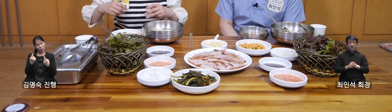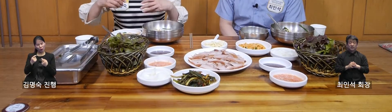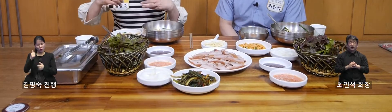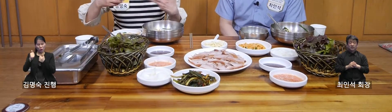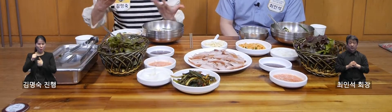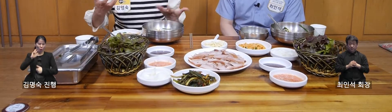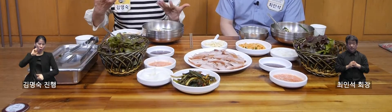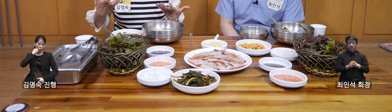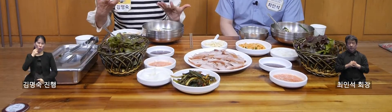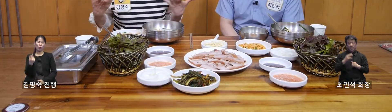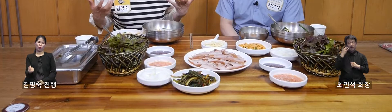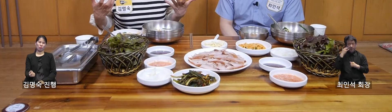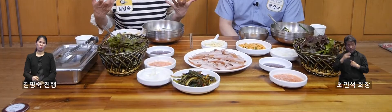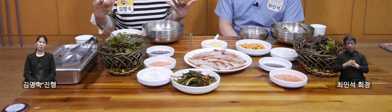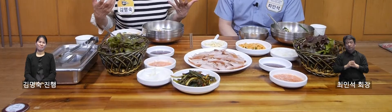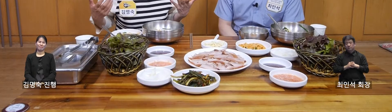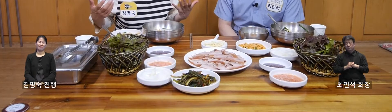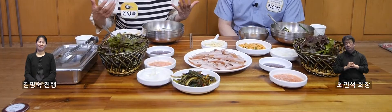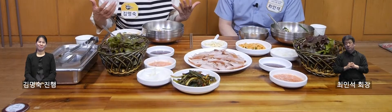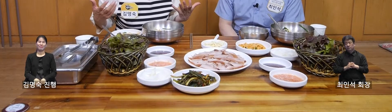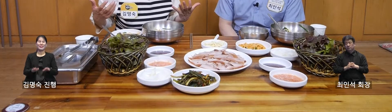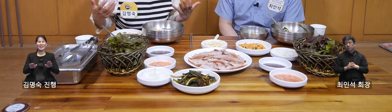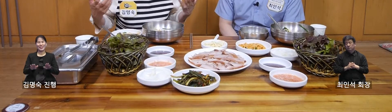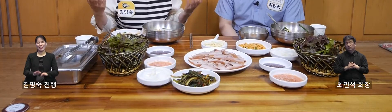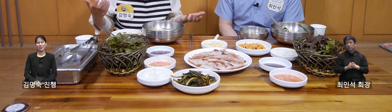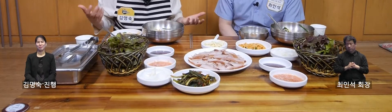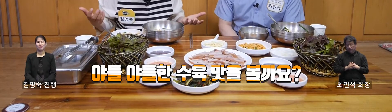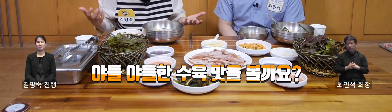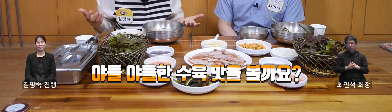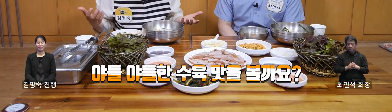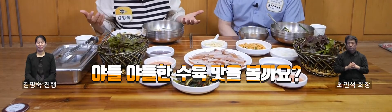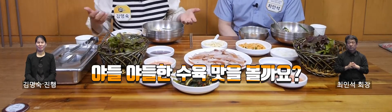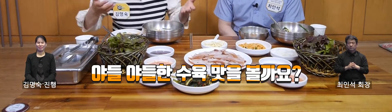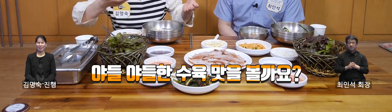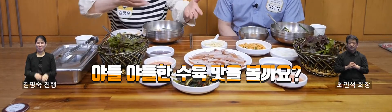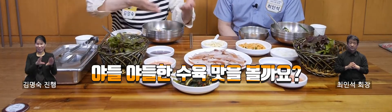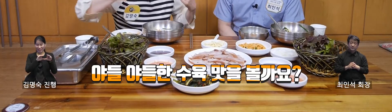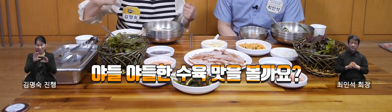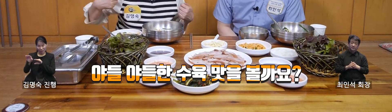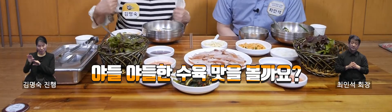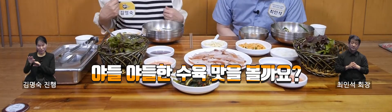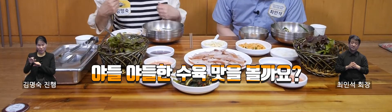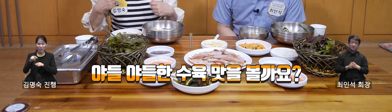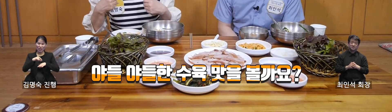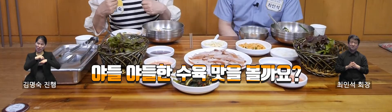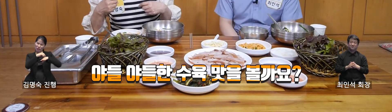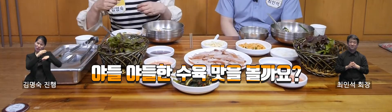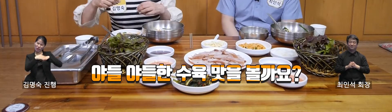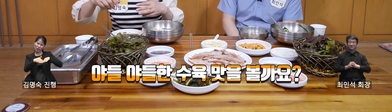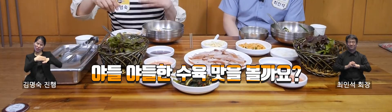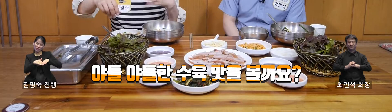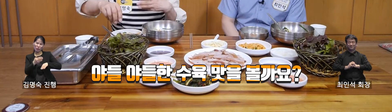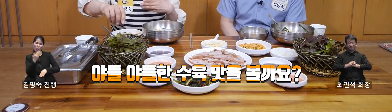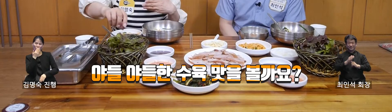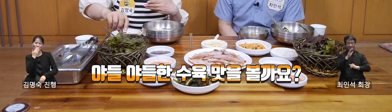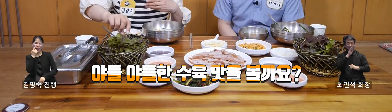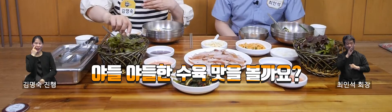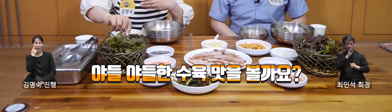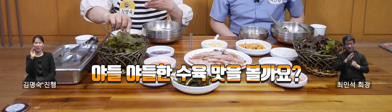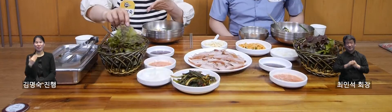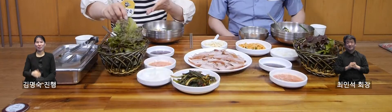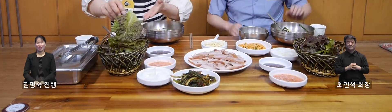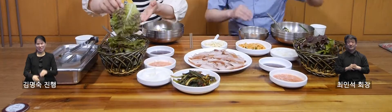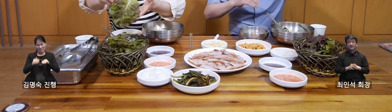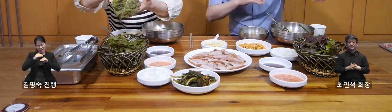쉽지가 않아가지고요. 네네. 자 이제 또 야들야들 이 수육을 또 맛을 네. 봐야 되잖아요. 맞습니다.